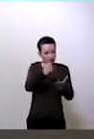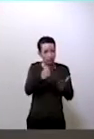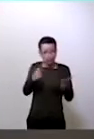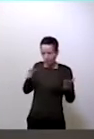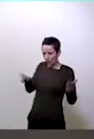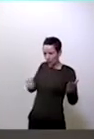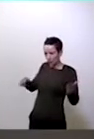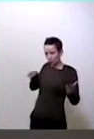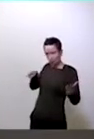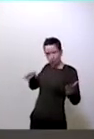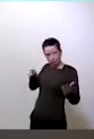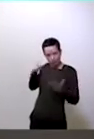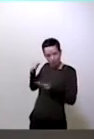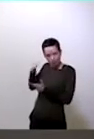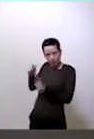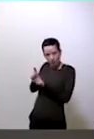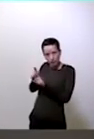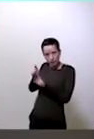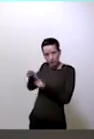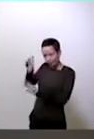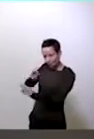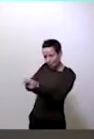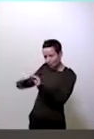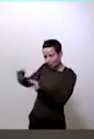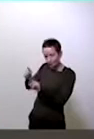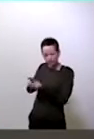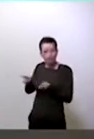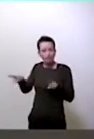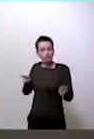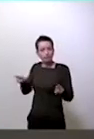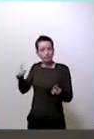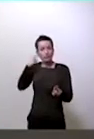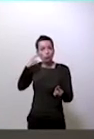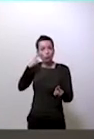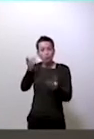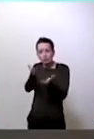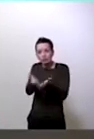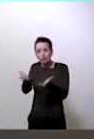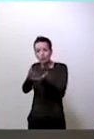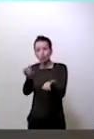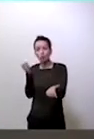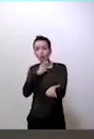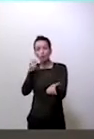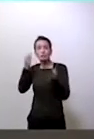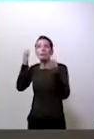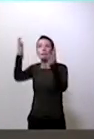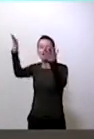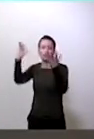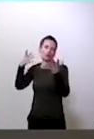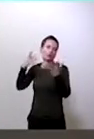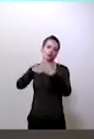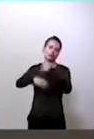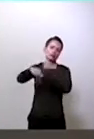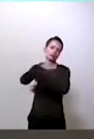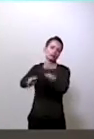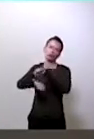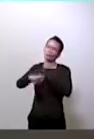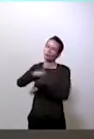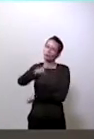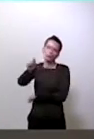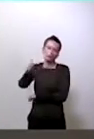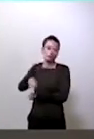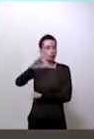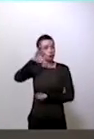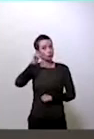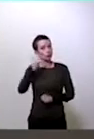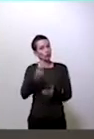faut la chérir tout autant que la pierre afin de répondre à l'état d'urgence climatique que nous avons décrété. C'est pourquoi nous avons fixé